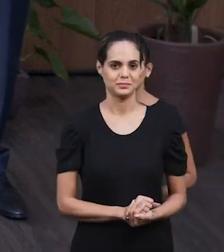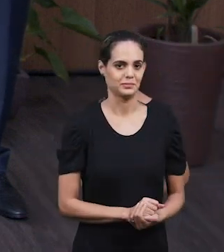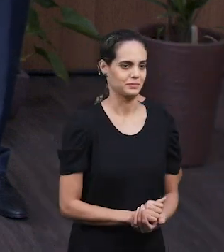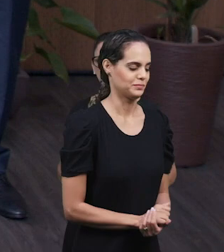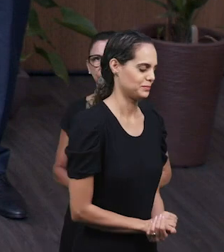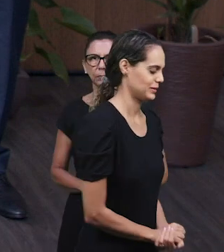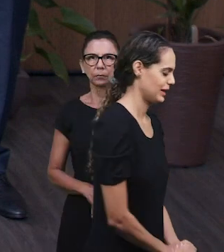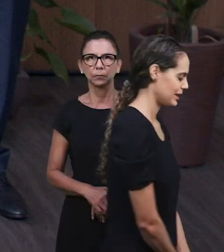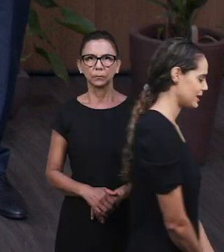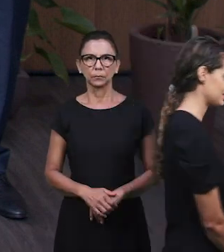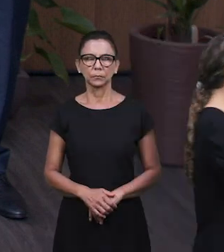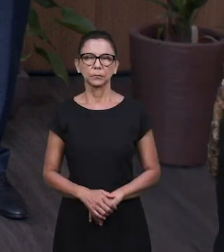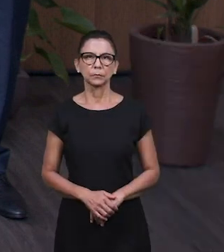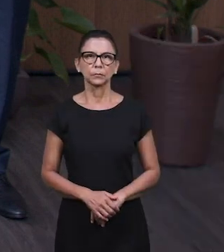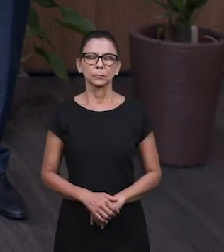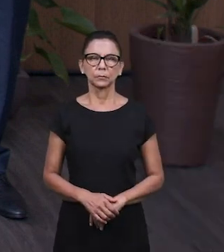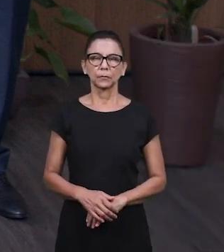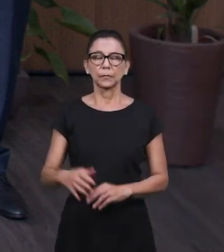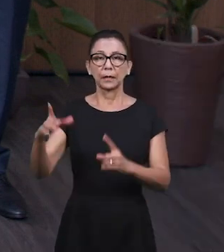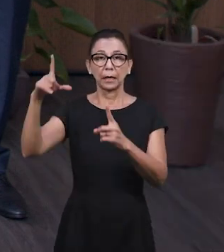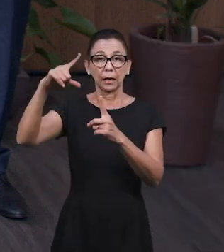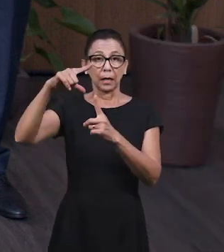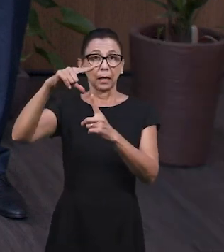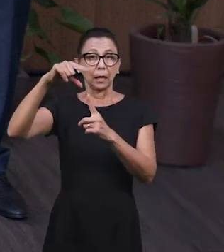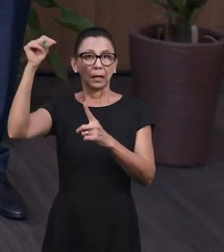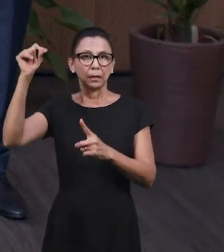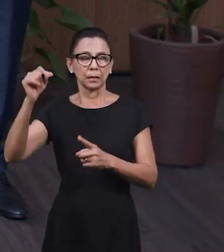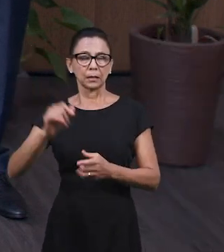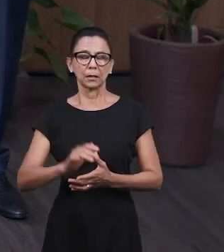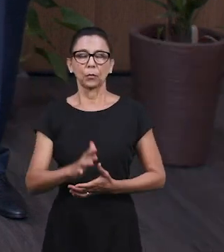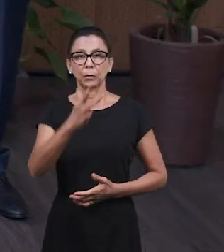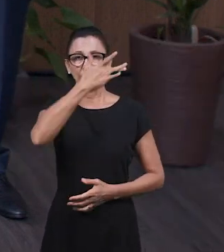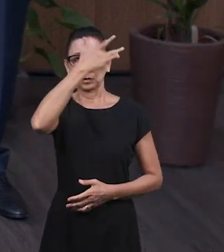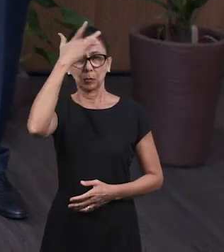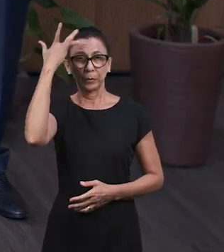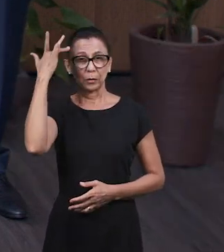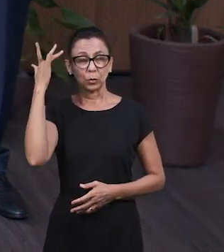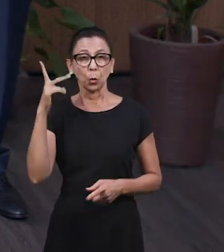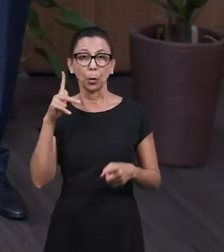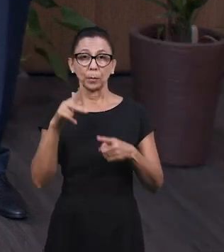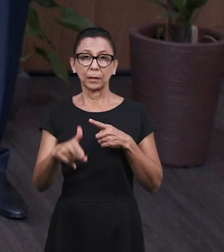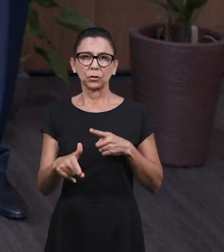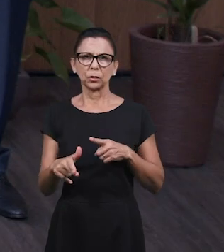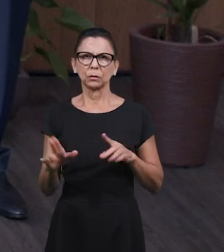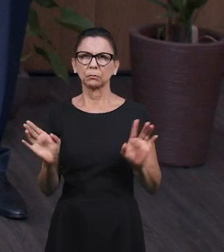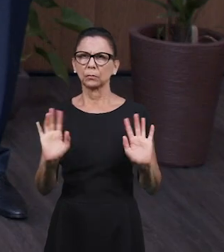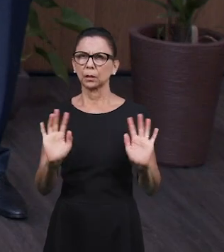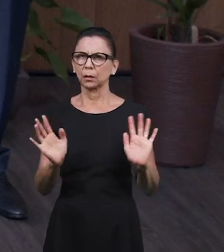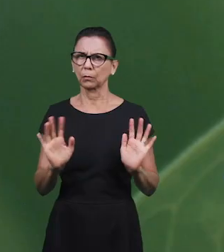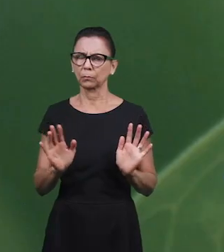élection. Et personne ne va empêcher ce que Dieu veut faire.